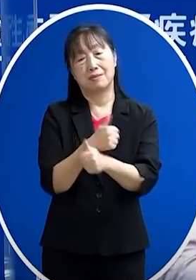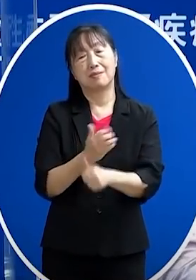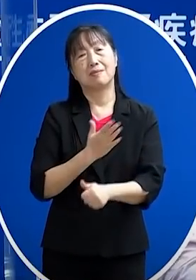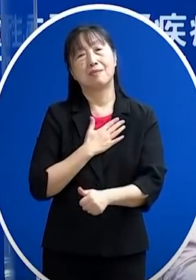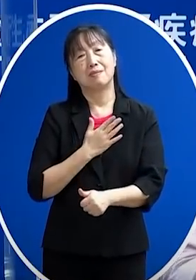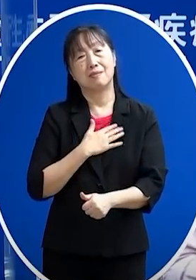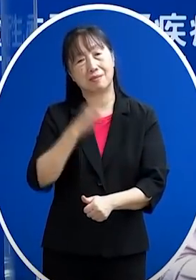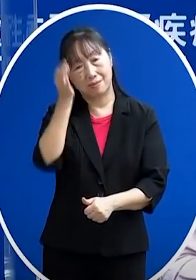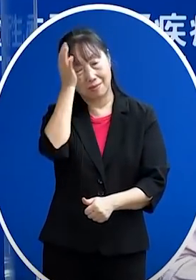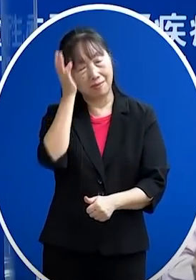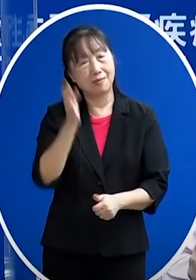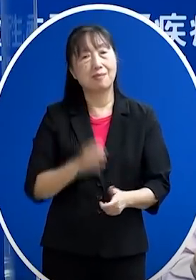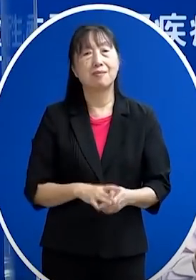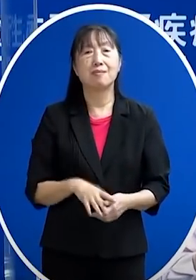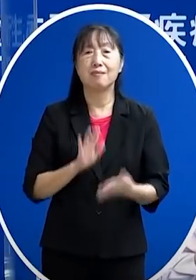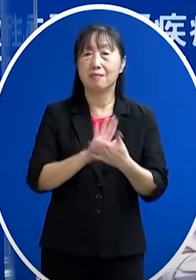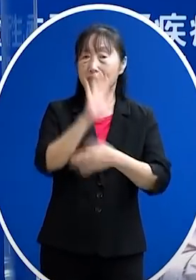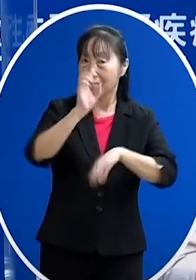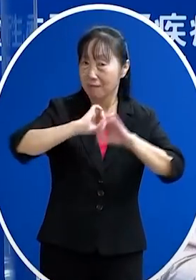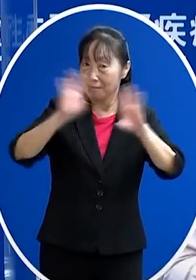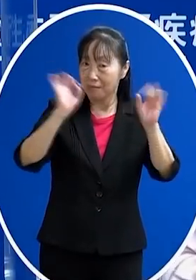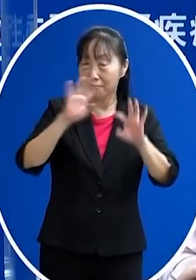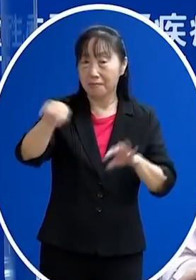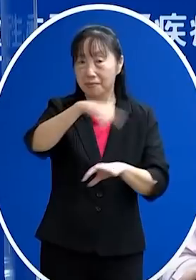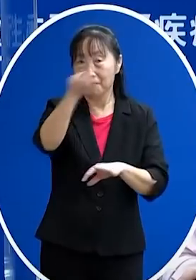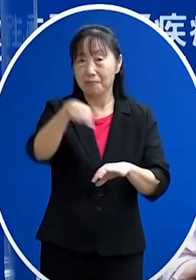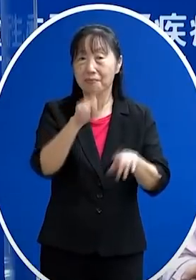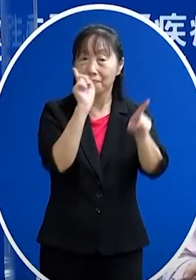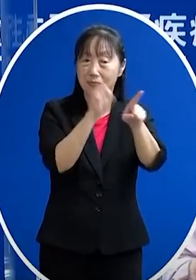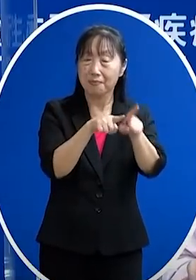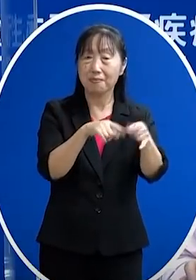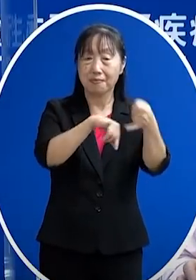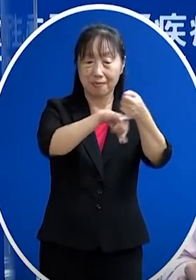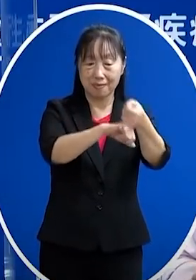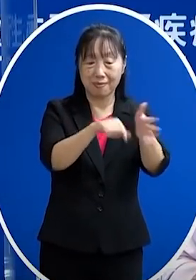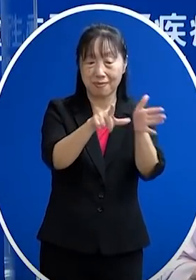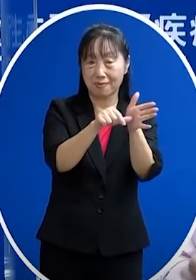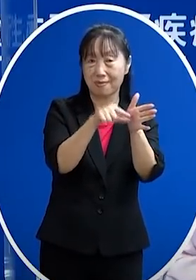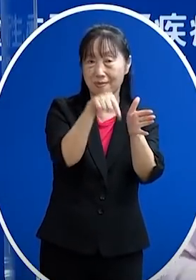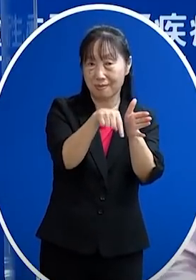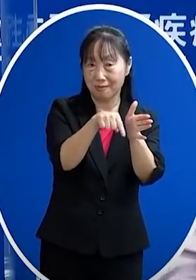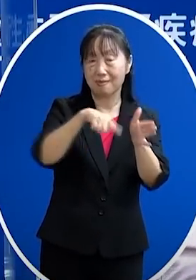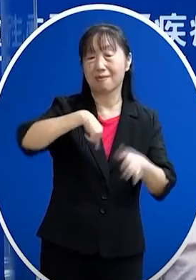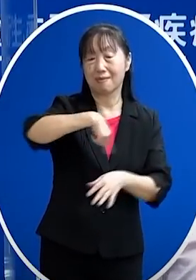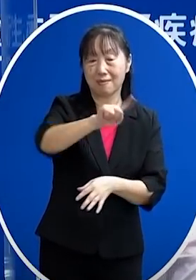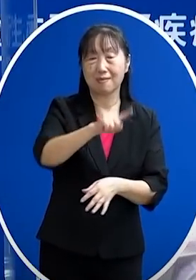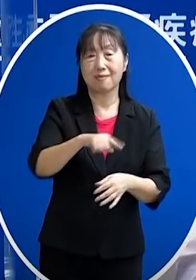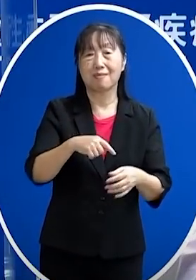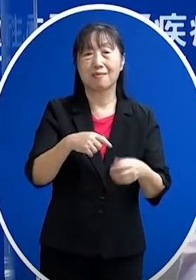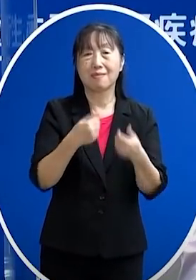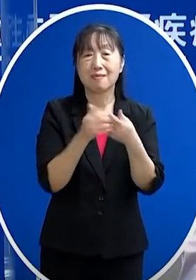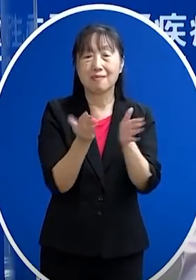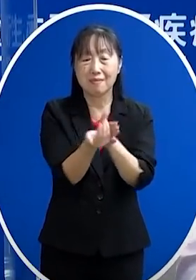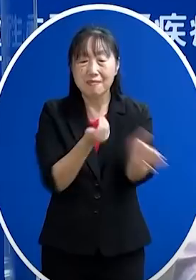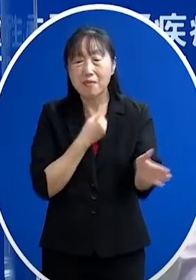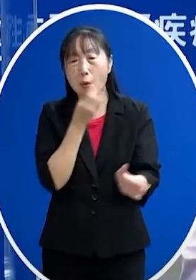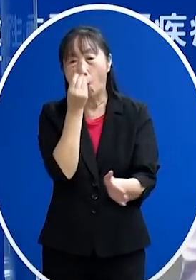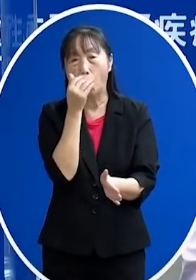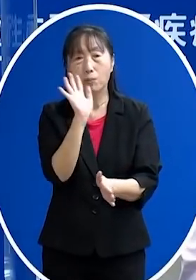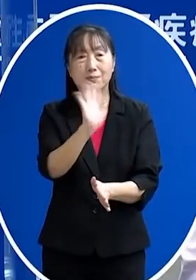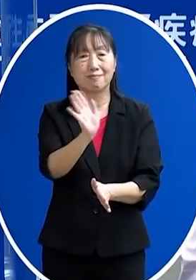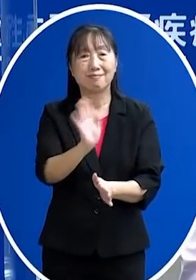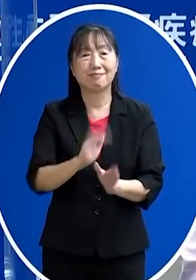在一方面也要宣导大家尽量照着预约的时间排定的时间过早来，